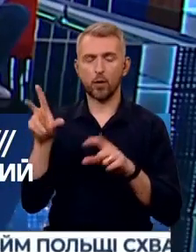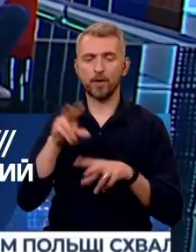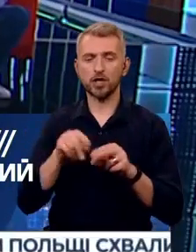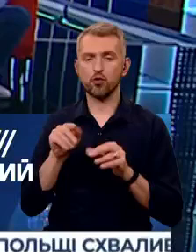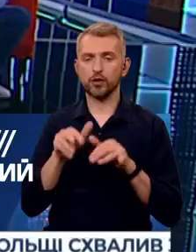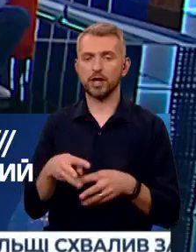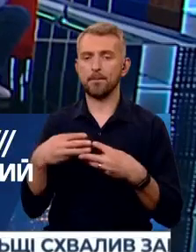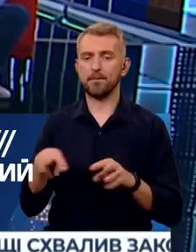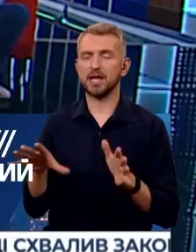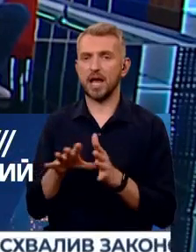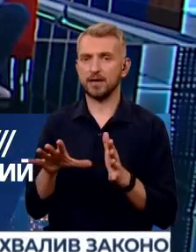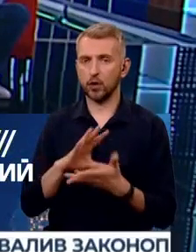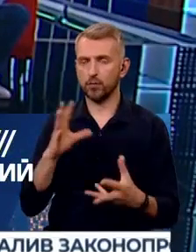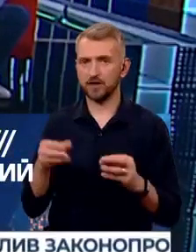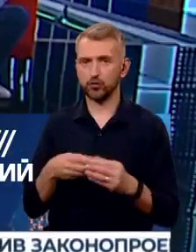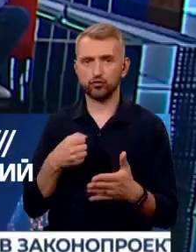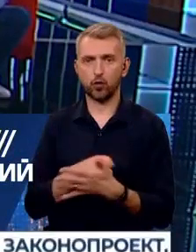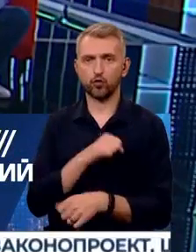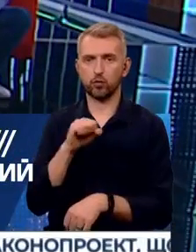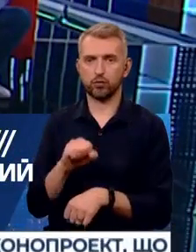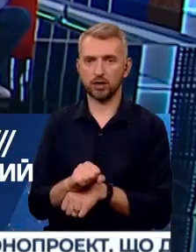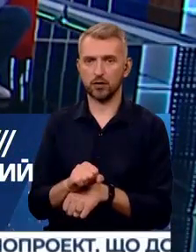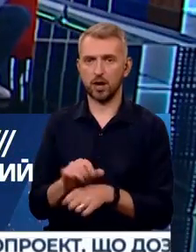дії Міненерго призведуть до зупинки